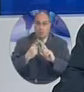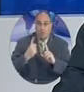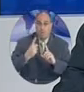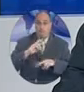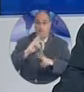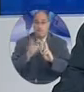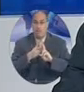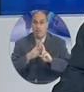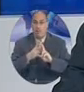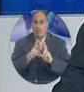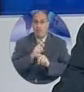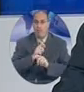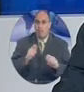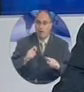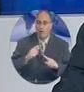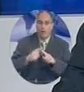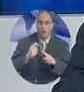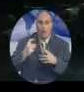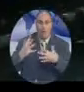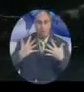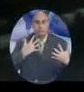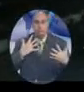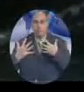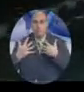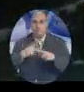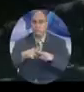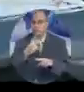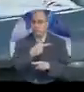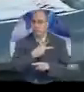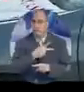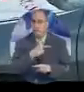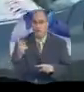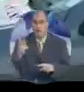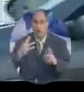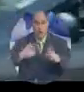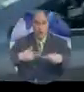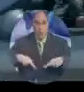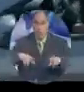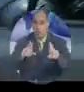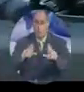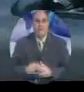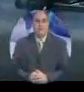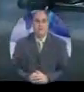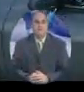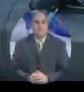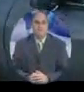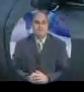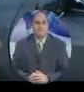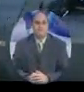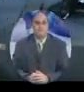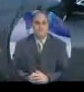أجواء بهيجة يصنعها أنصار الخضر في مختلف شوارع المدينة.